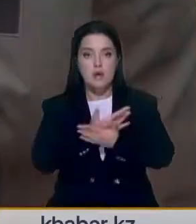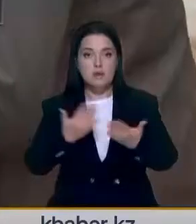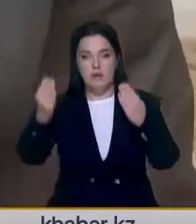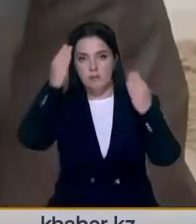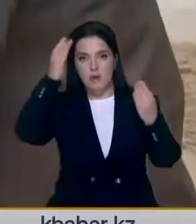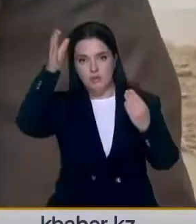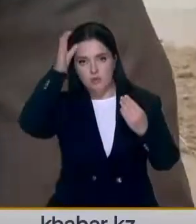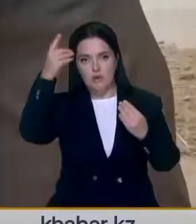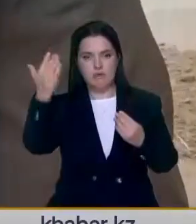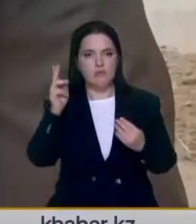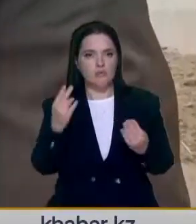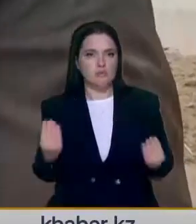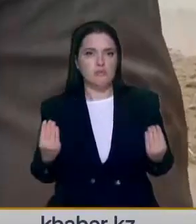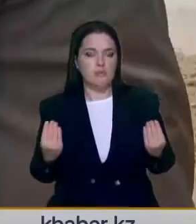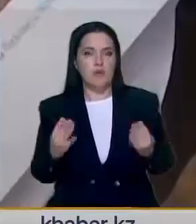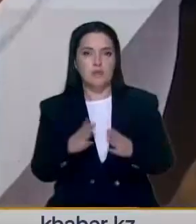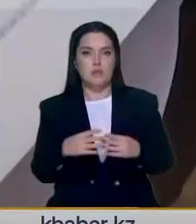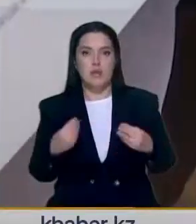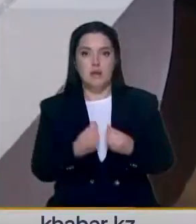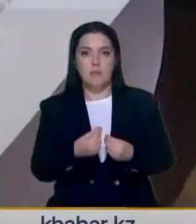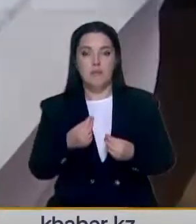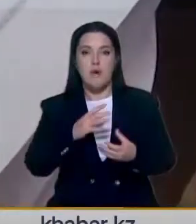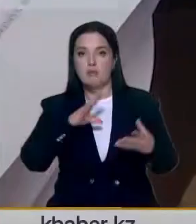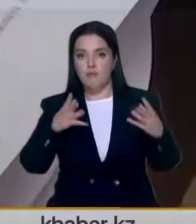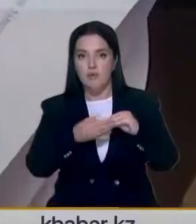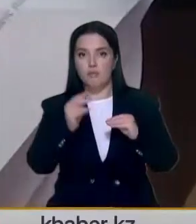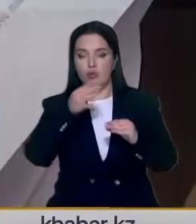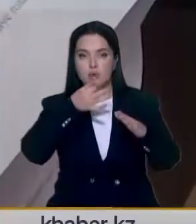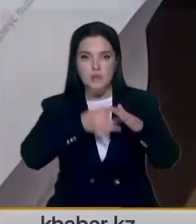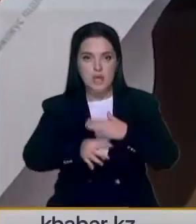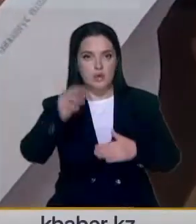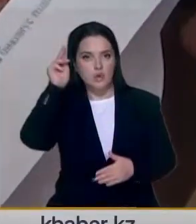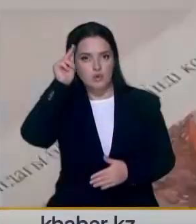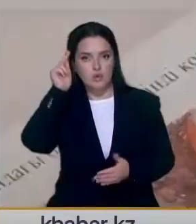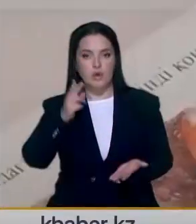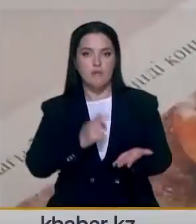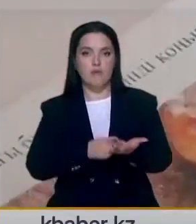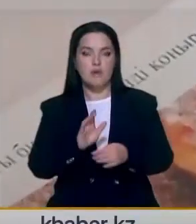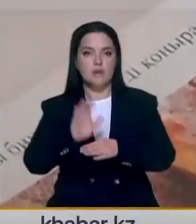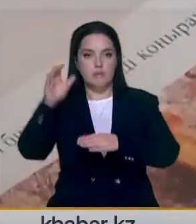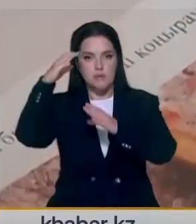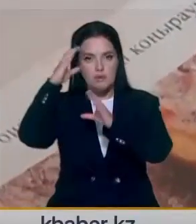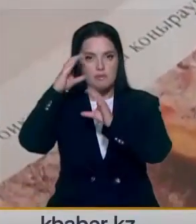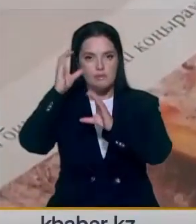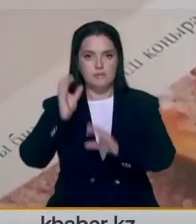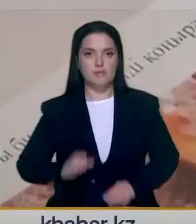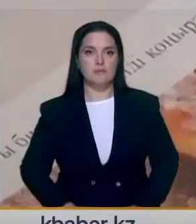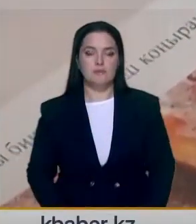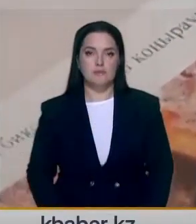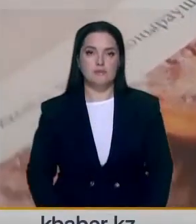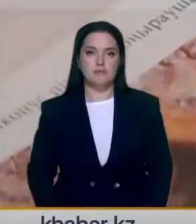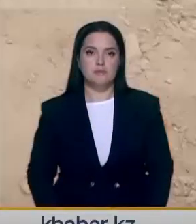это принадлежит знатной семье. Окончательные выводы они смогут дать после изучения артефактов. Их уже отправили в лабораторию.